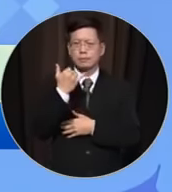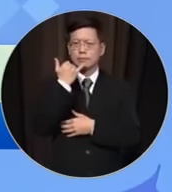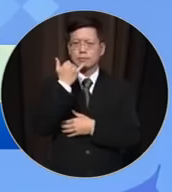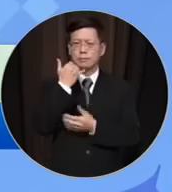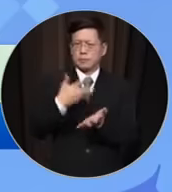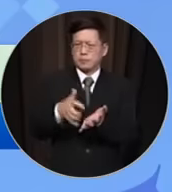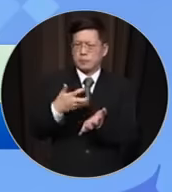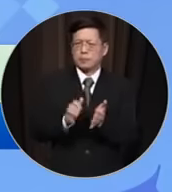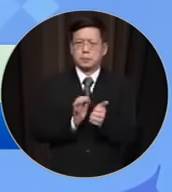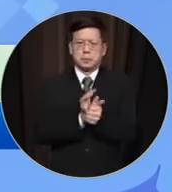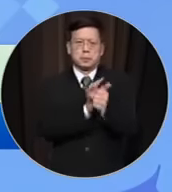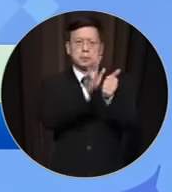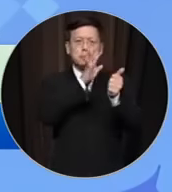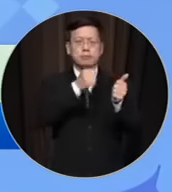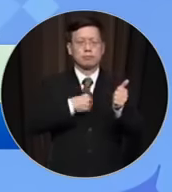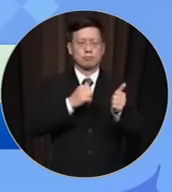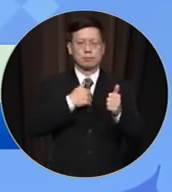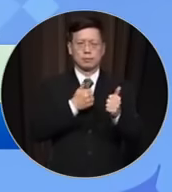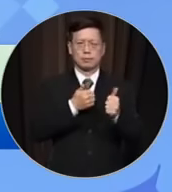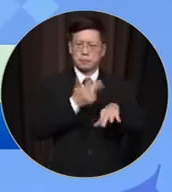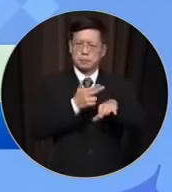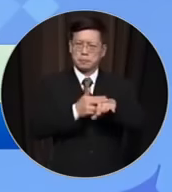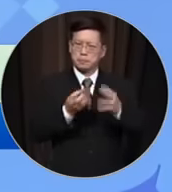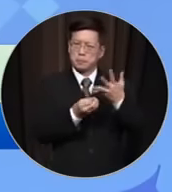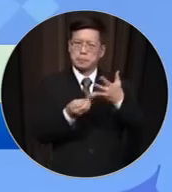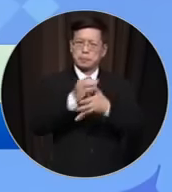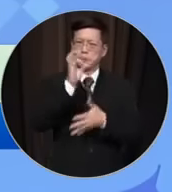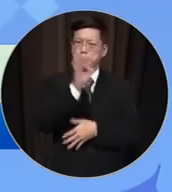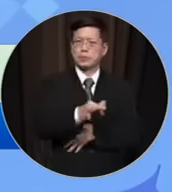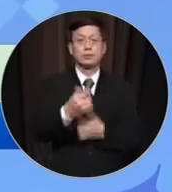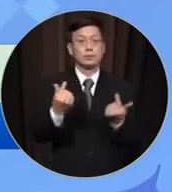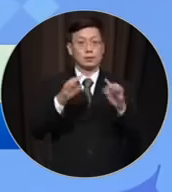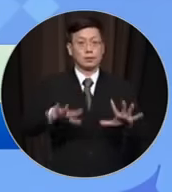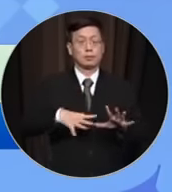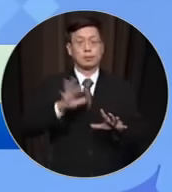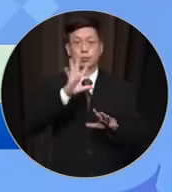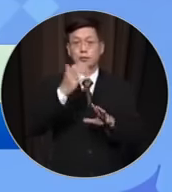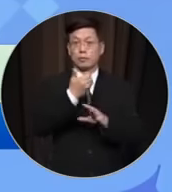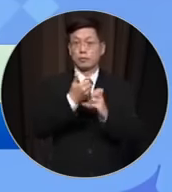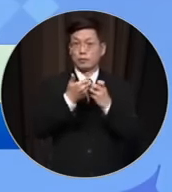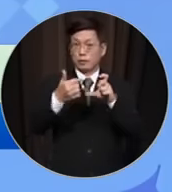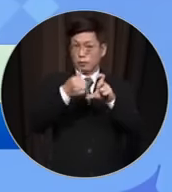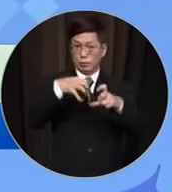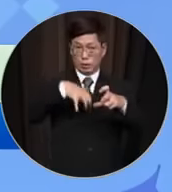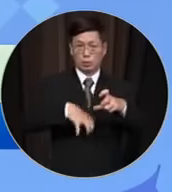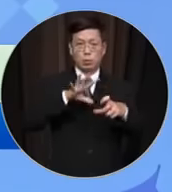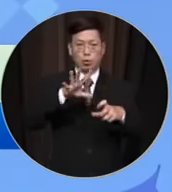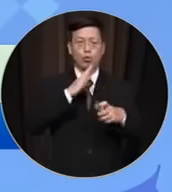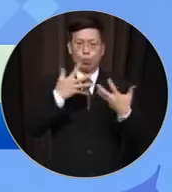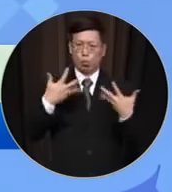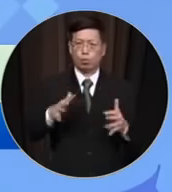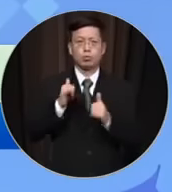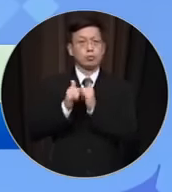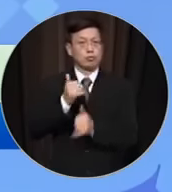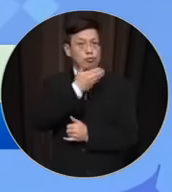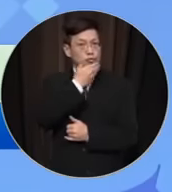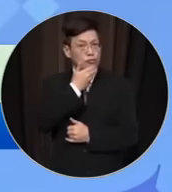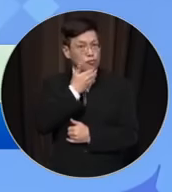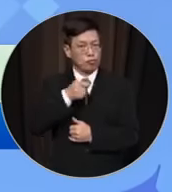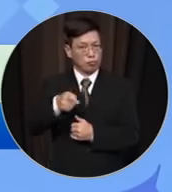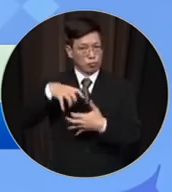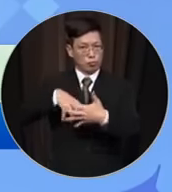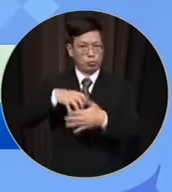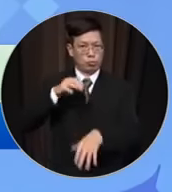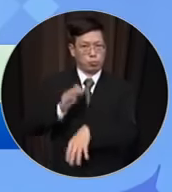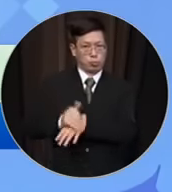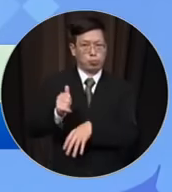够来加强议事的效率。这一届我们的不分区立委名单就有好几位是社会福利领域